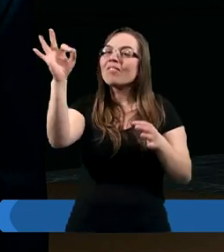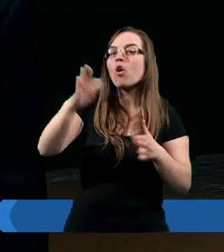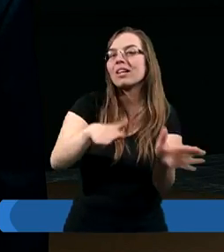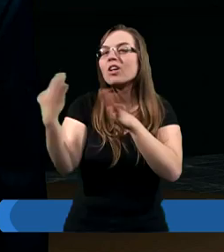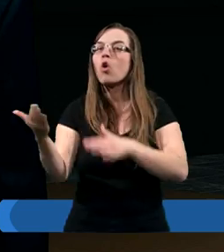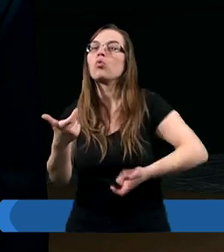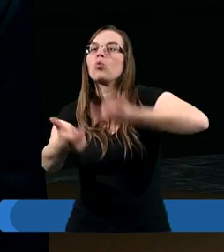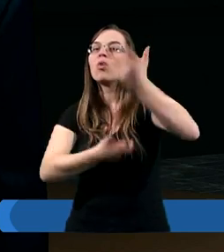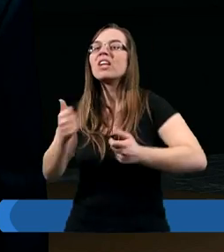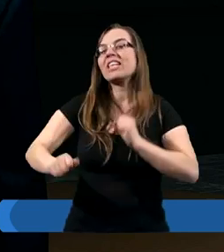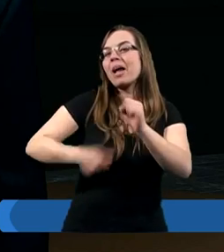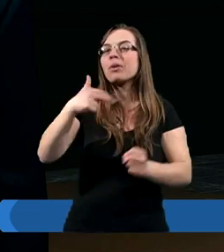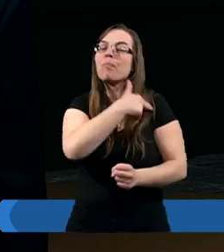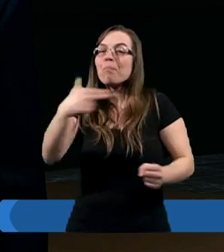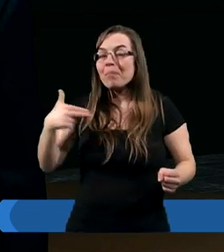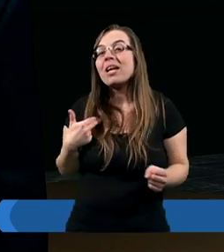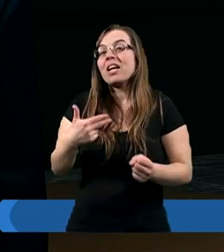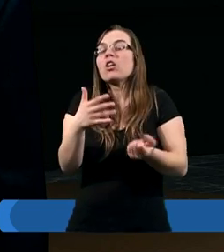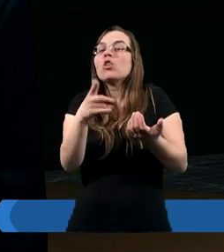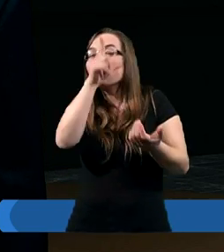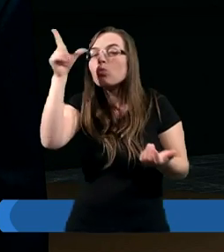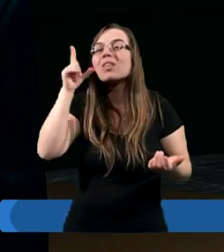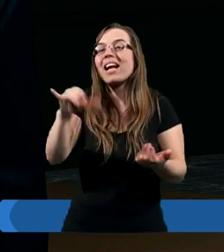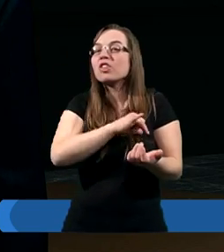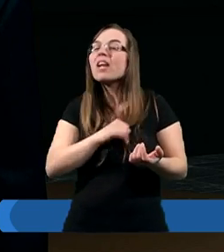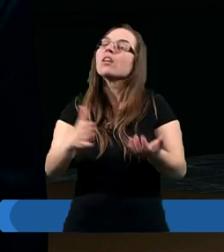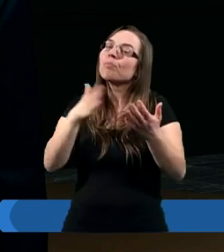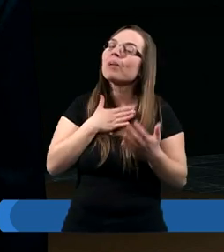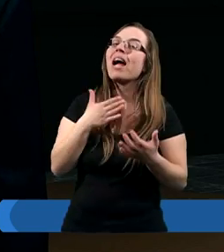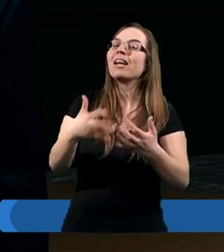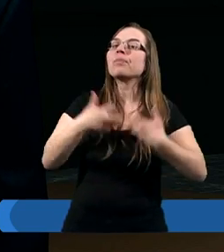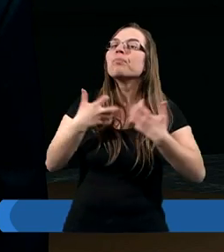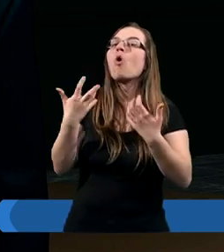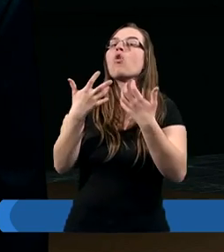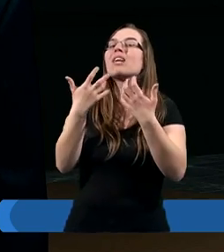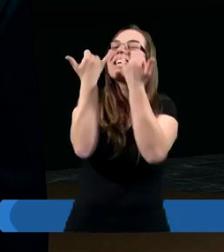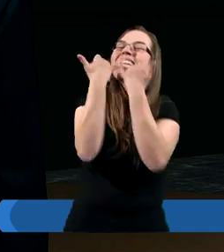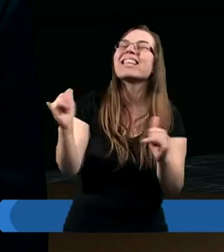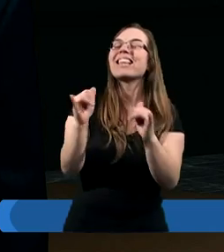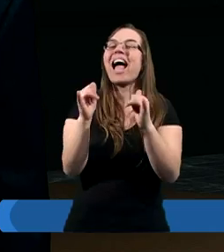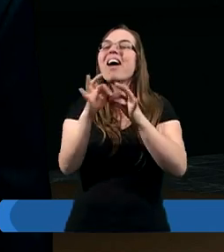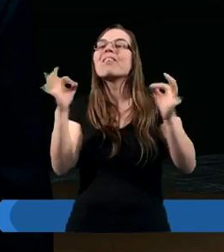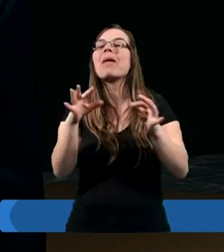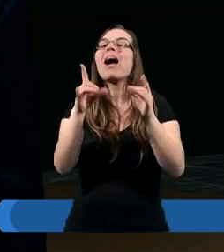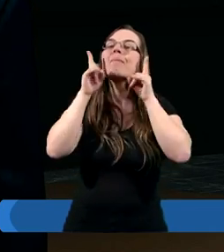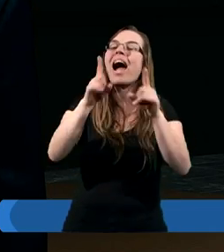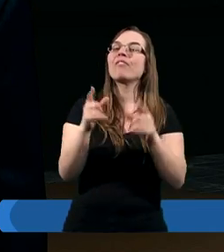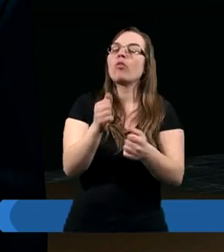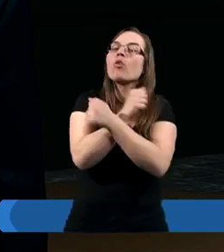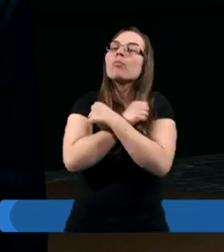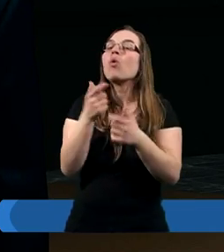strony uczynić, żebyśmy my, grzeszni ludzie, mieli życie, to to zupełnie innego wymiaru potem